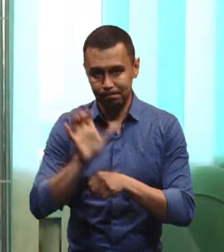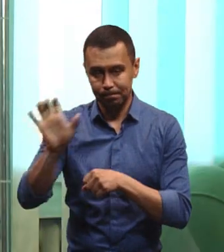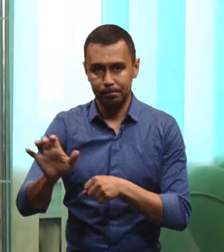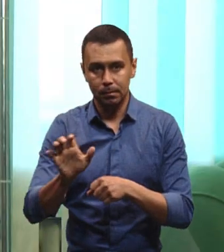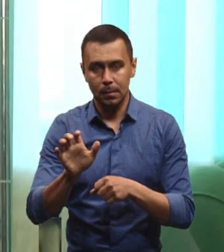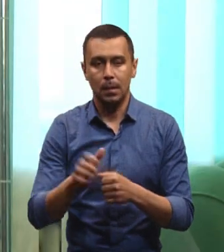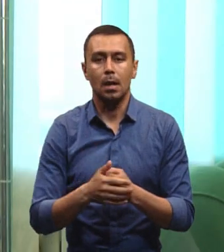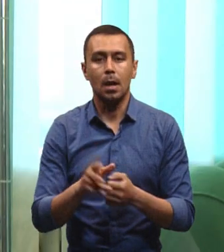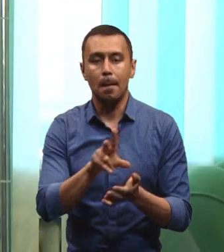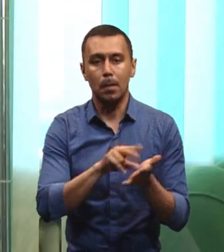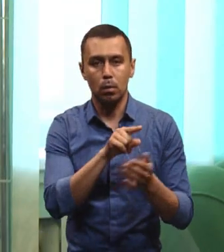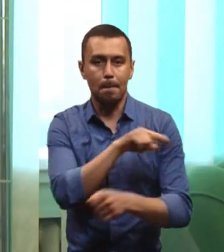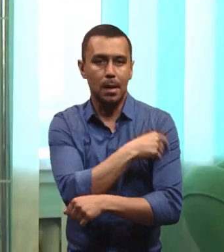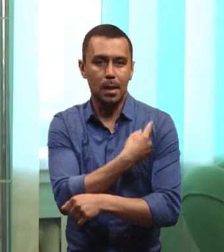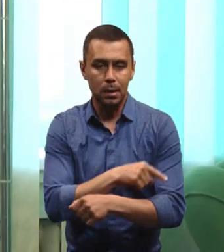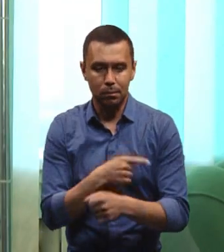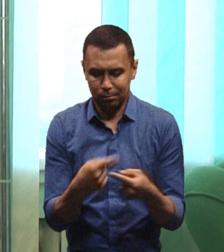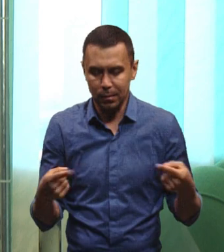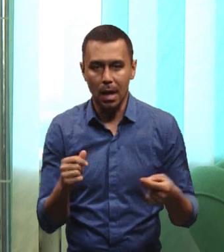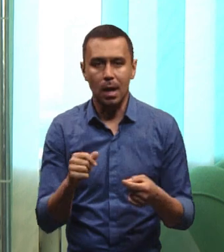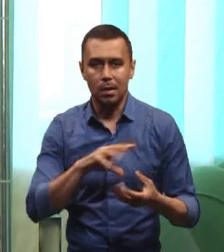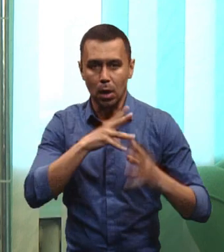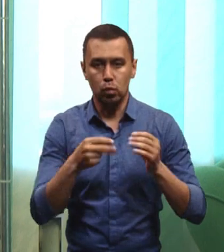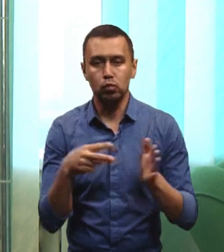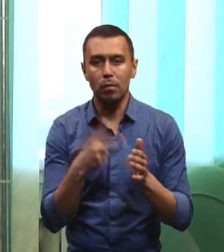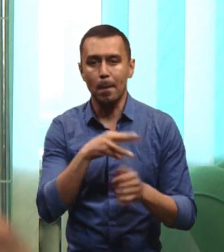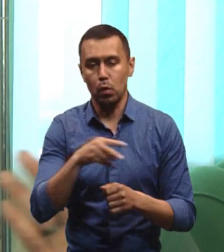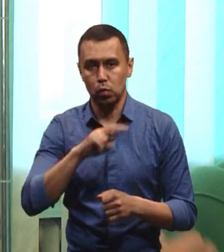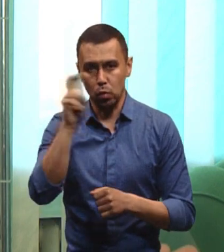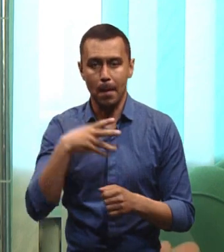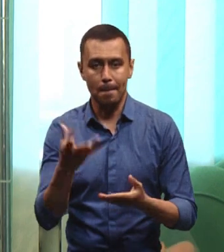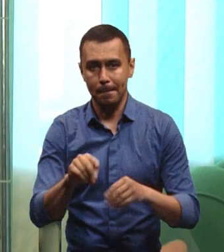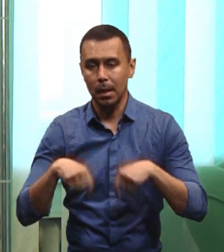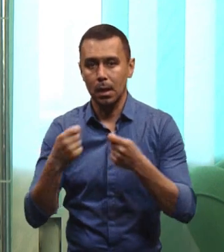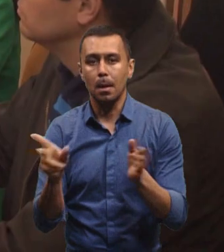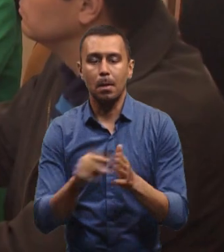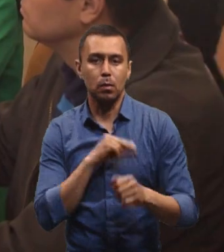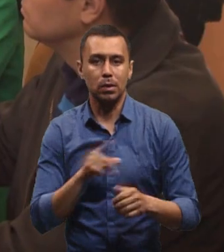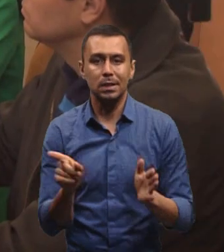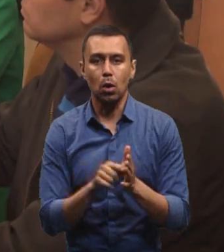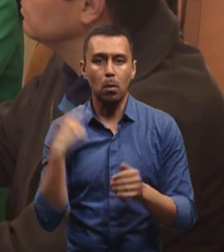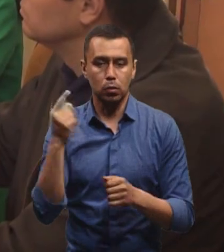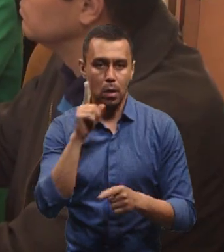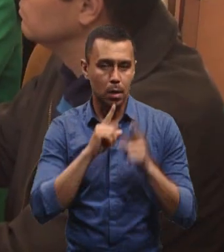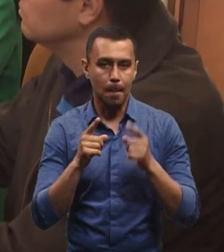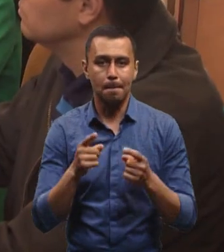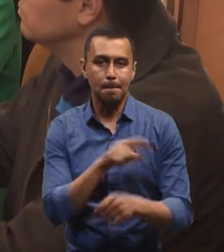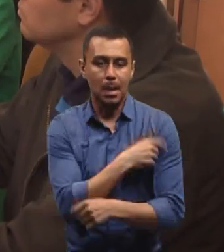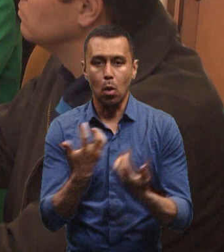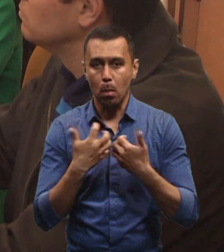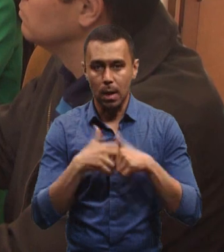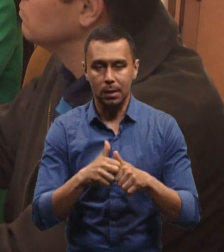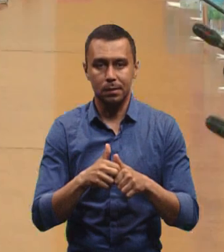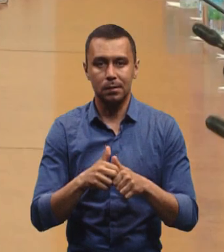Яскравий приклад тому – медичні розхідники на суму 2 мільйони доларів, які ми передали співпрацюючи з обласною радою. Медичне обладнання від благодійників